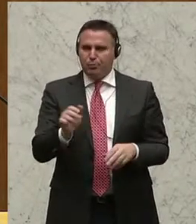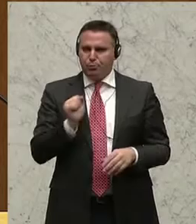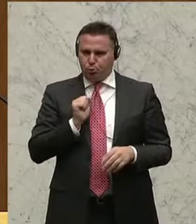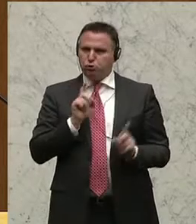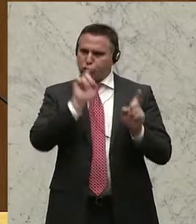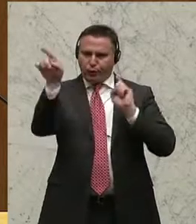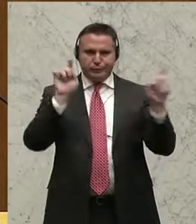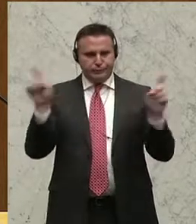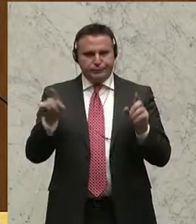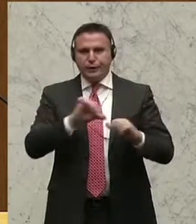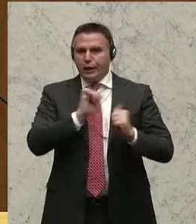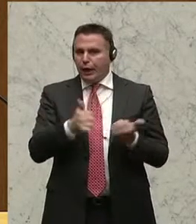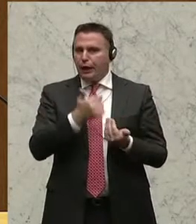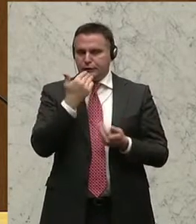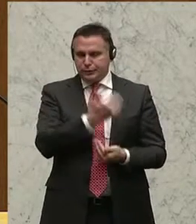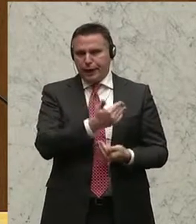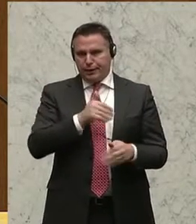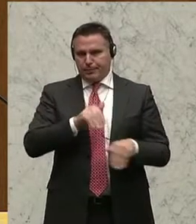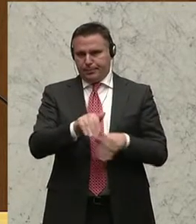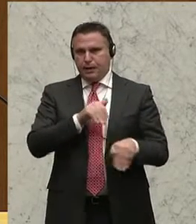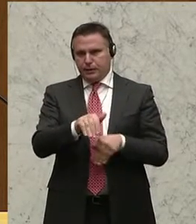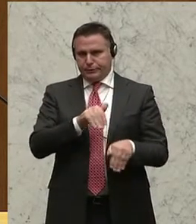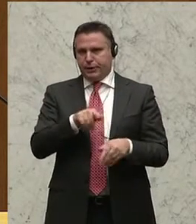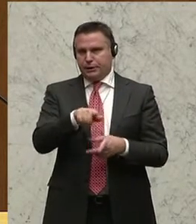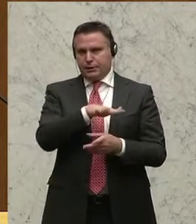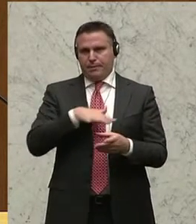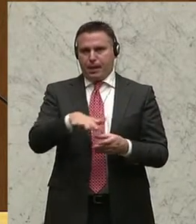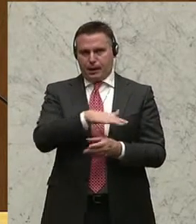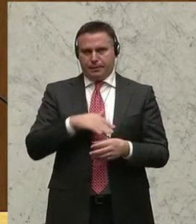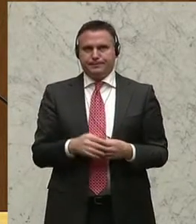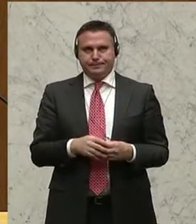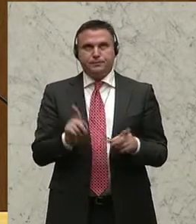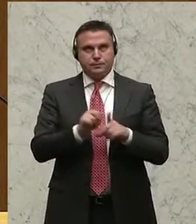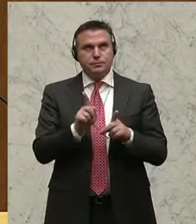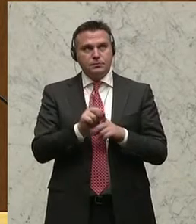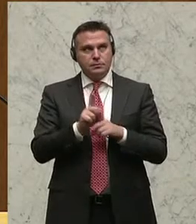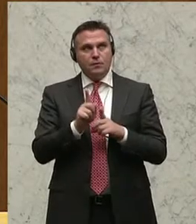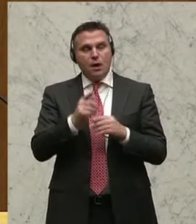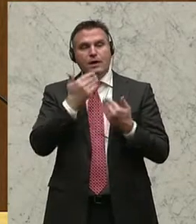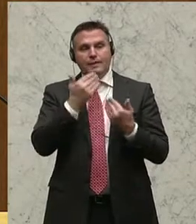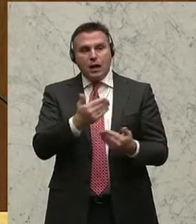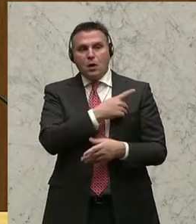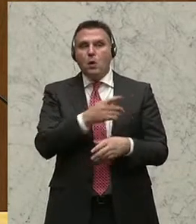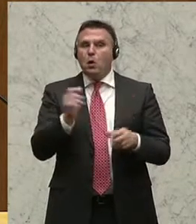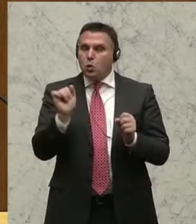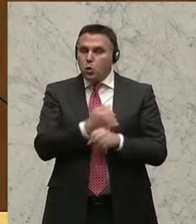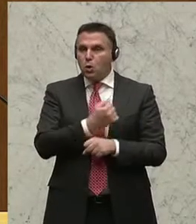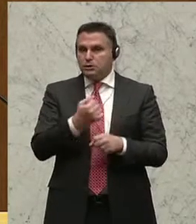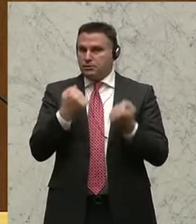fortgesetzt. Herzlichen Dank, Herr Minister, auch für diesen Bereich und auch ein Danke, dass Sie trotz der